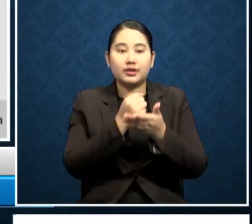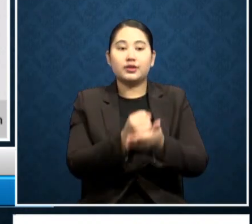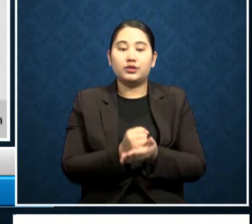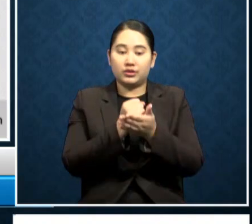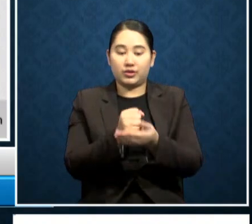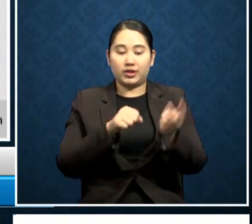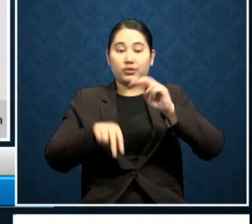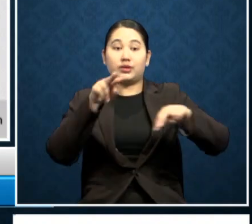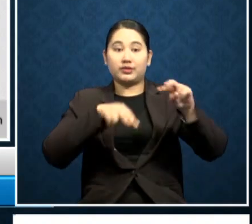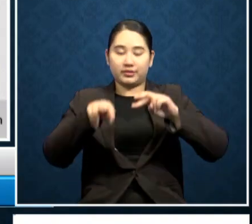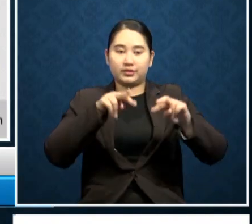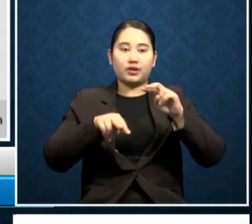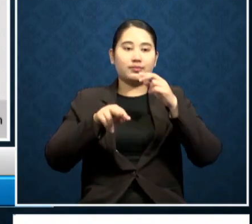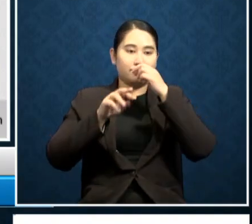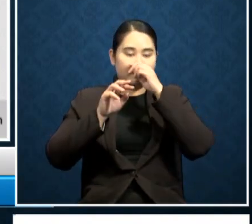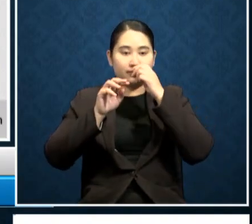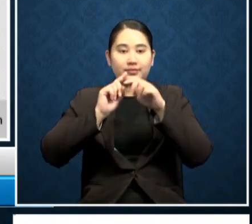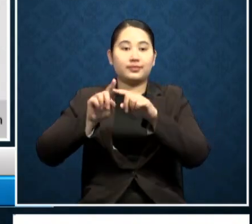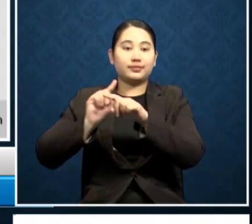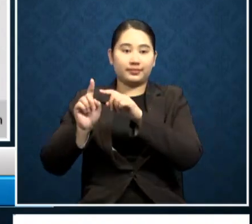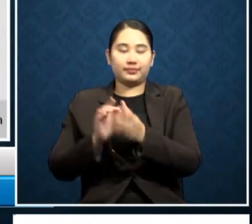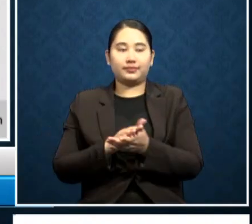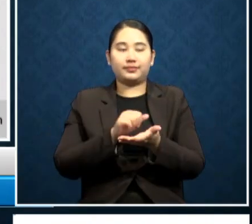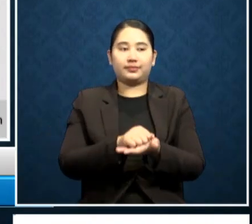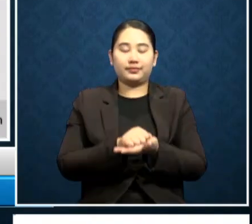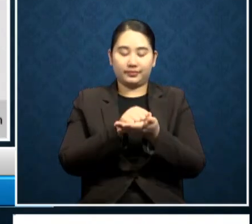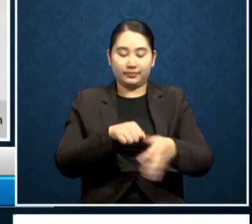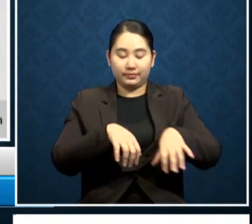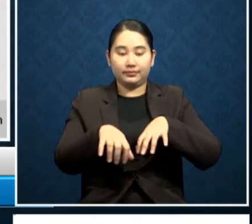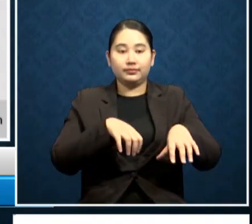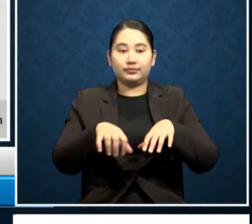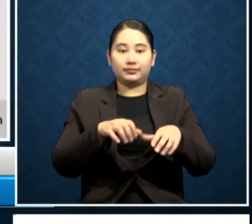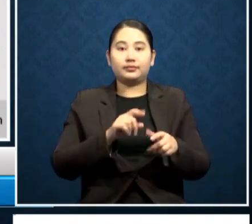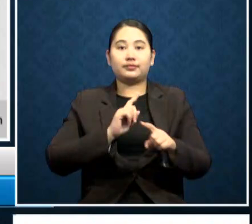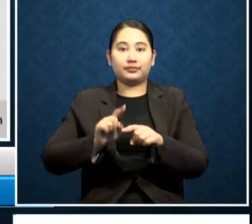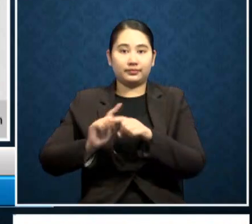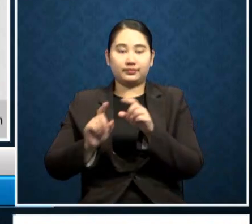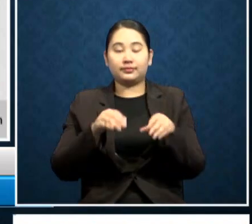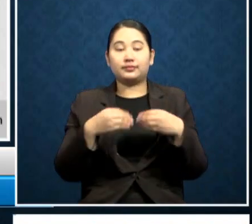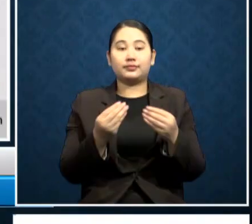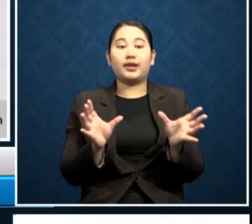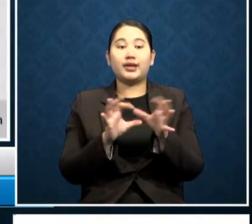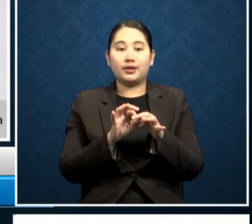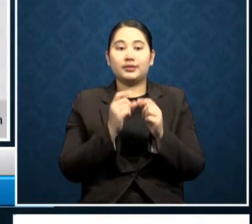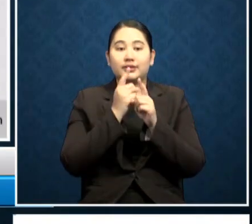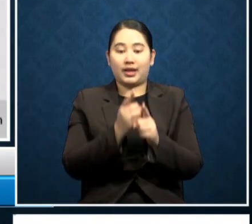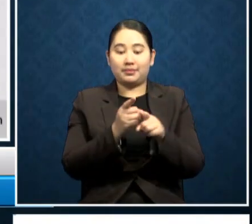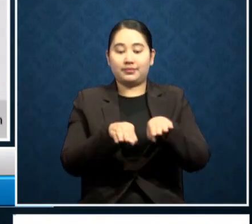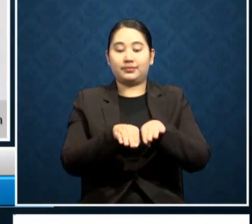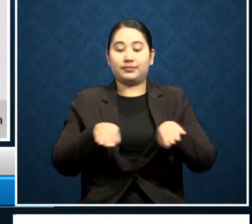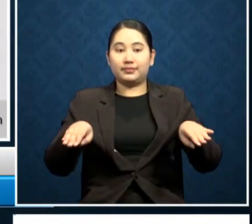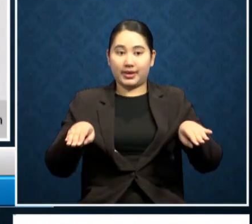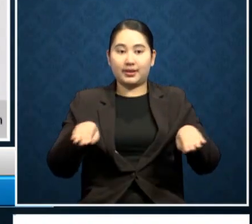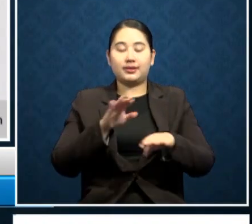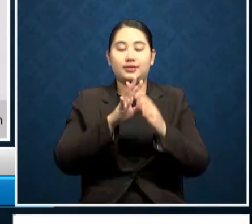อากาศยานและโครงสร้างพื้นฐานบริการจัดการจราจรทางอากาศให้สอดคล้องตามมาตรฐานและแนว